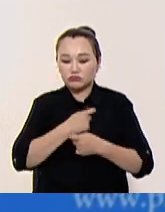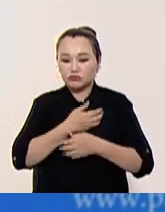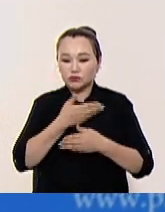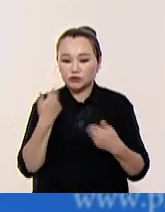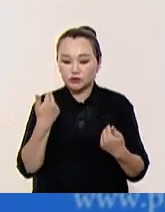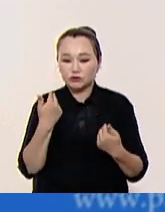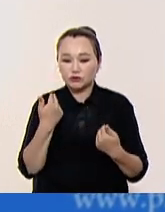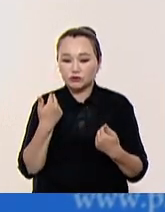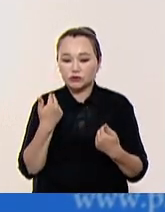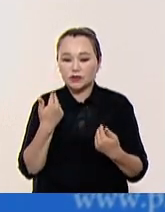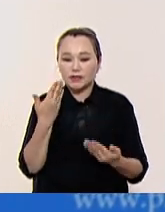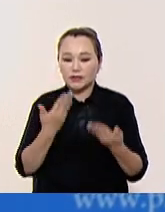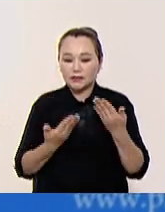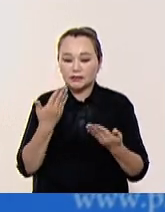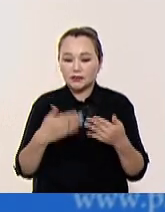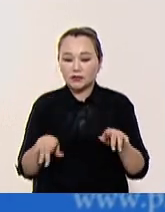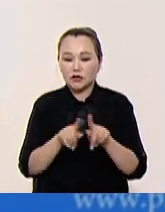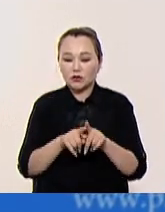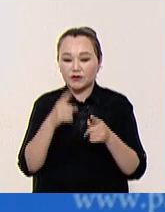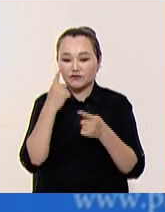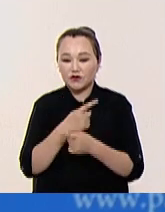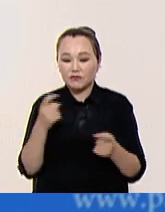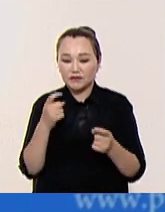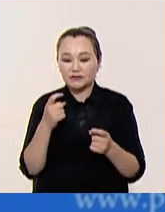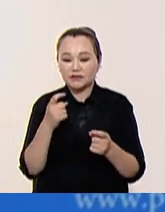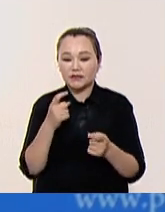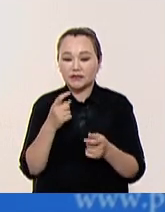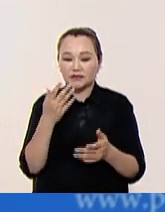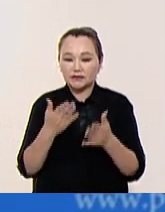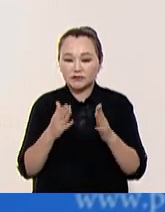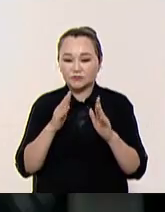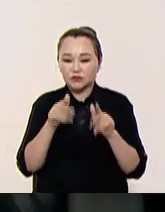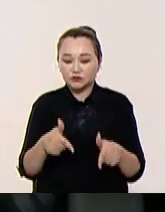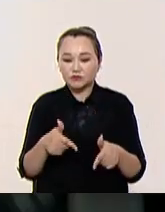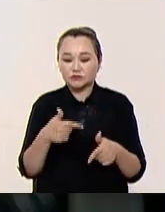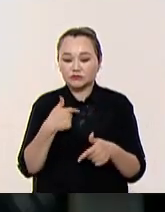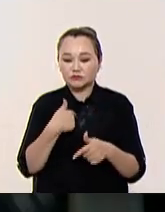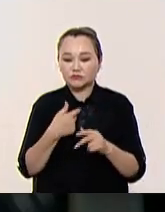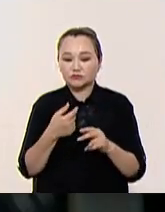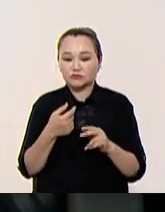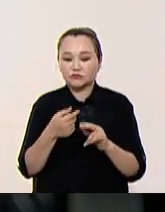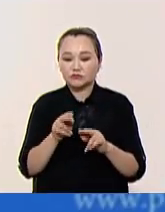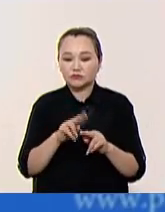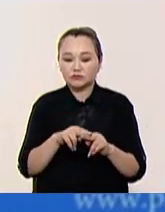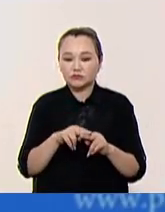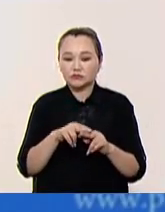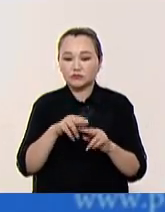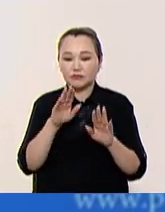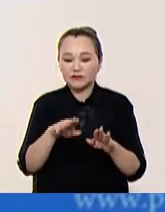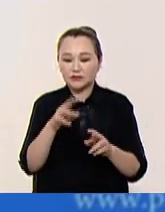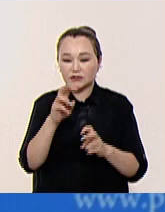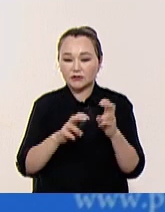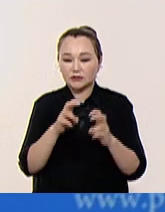түскен жоқ. Егер осындай ақпарат келіп түскен жағдайда сол кәсіпорынды,